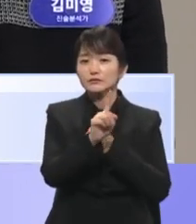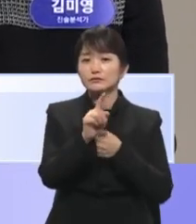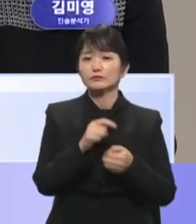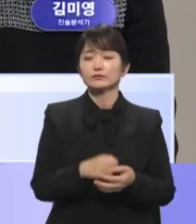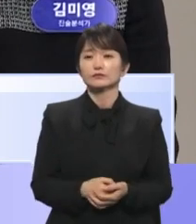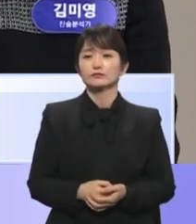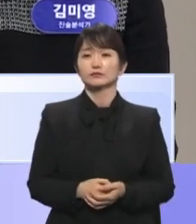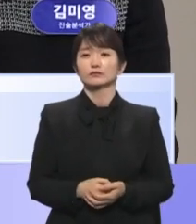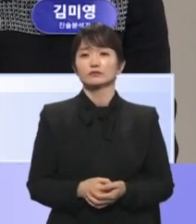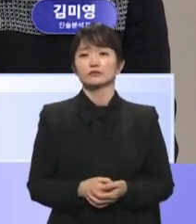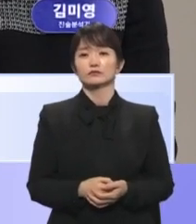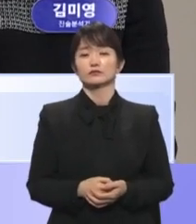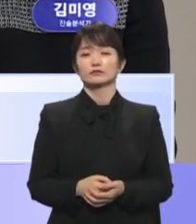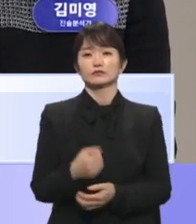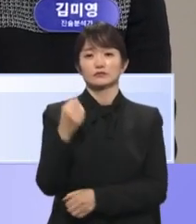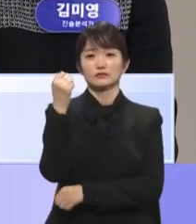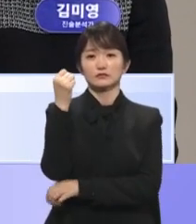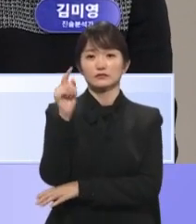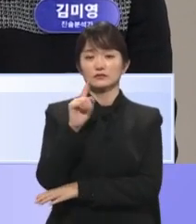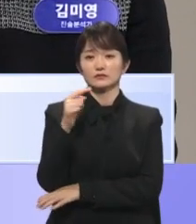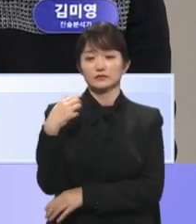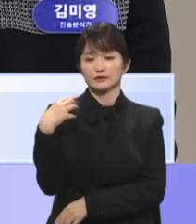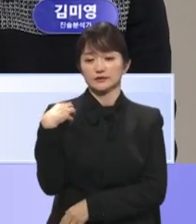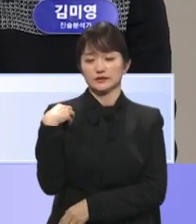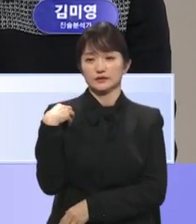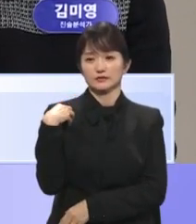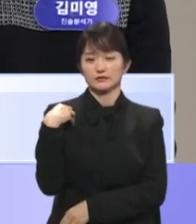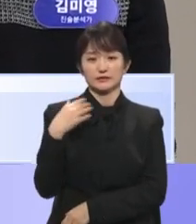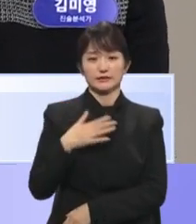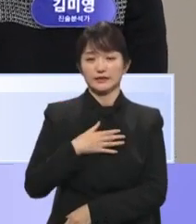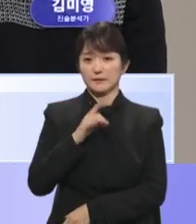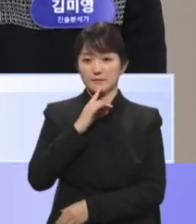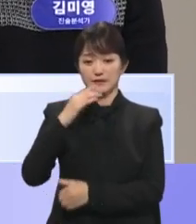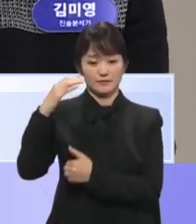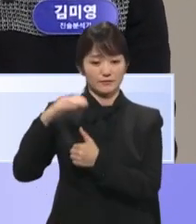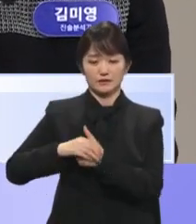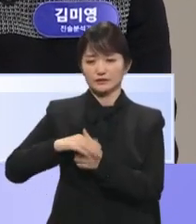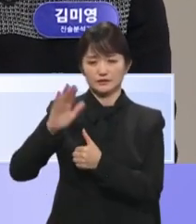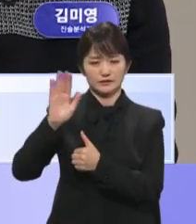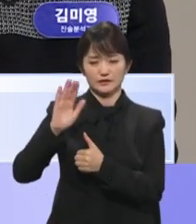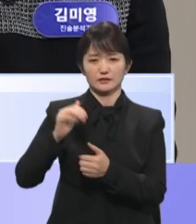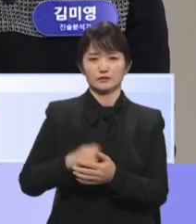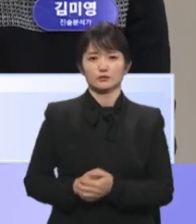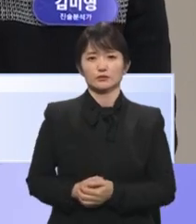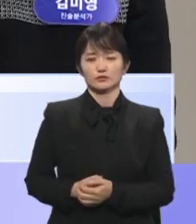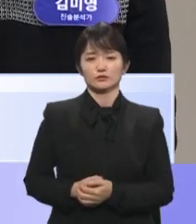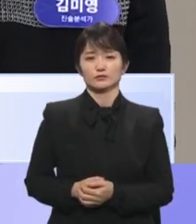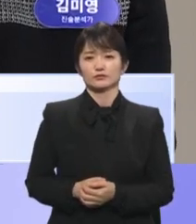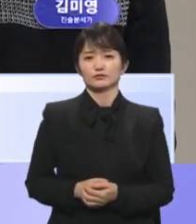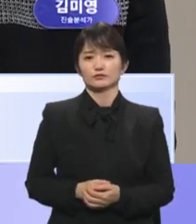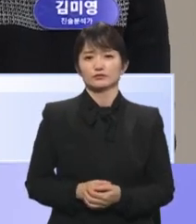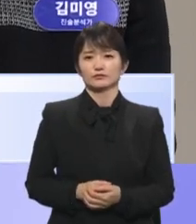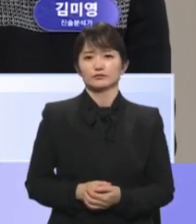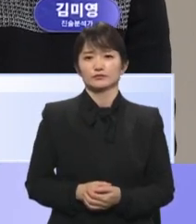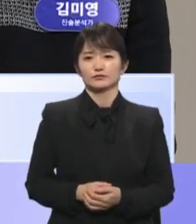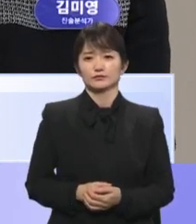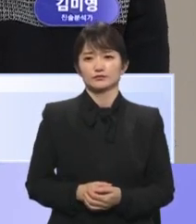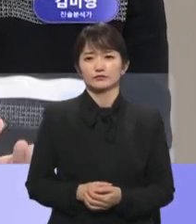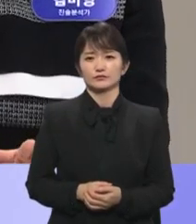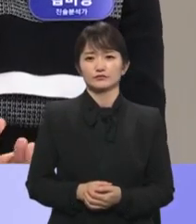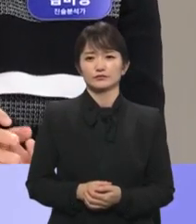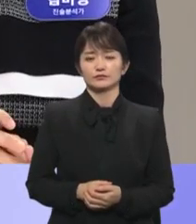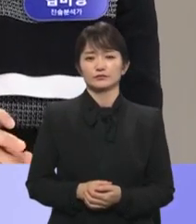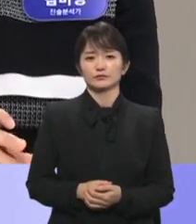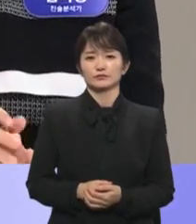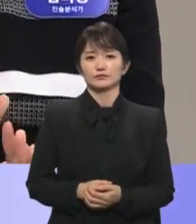기본적인 목 목표는 일단 책임에 대한 분산의 이제 목적이 있을 것이라고 보여지는데요 그럼에도 불구하고